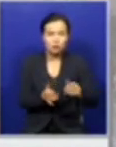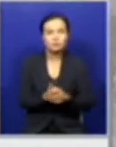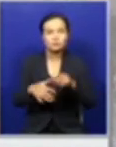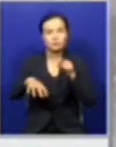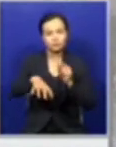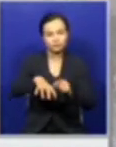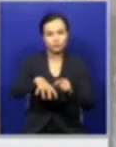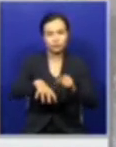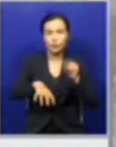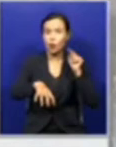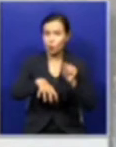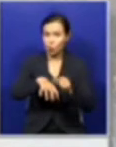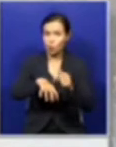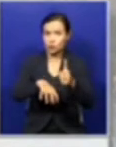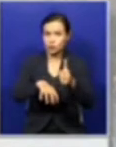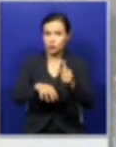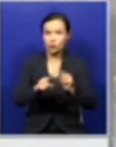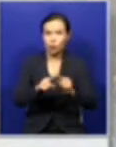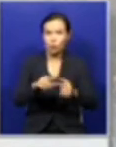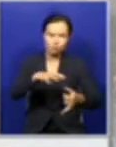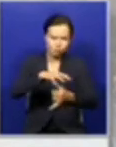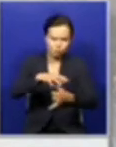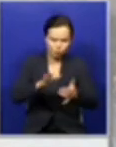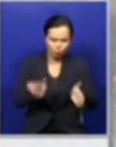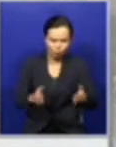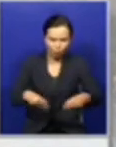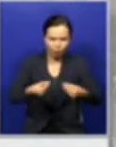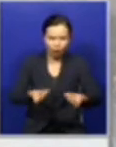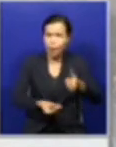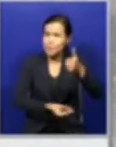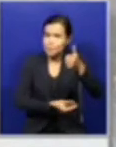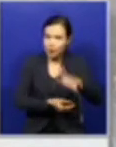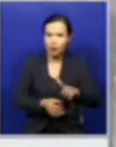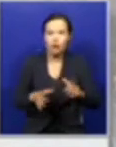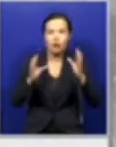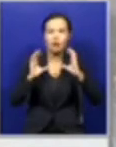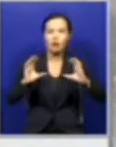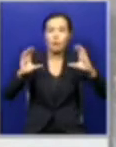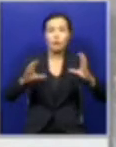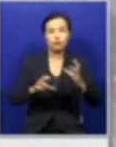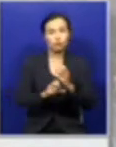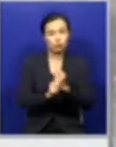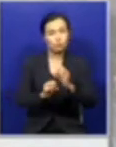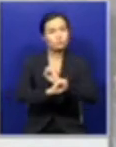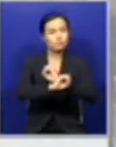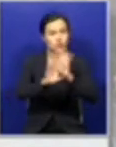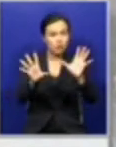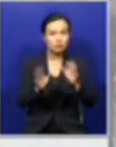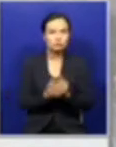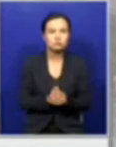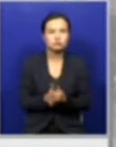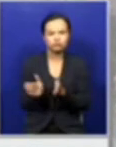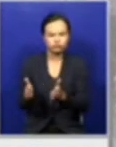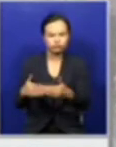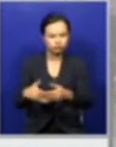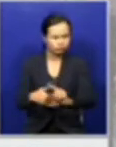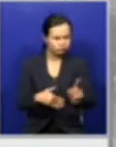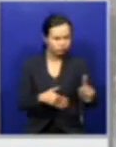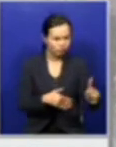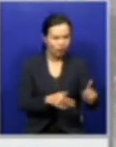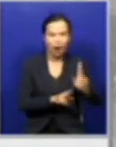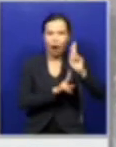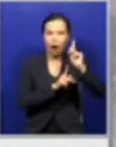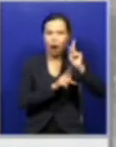ะสมแก่การควบคุมไม่ได้รัฐบาลต้องสรุปนะครับให้ชัดเจนว่าจะอยู่ตรงไหนไม่ใช่ปล่อยข่าวออก